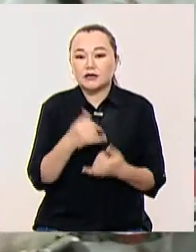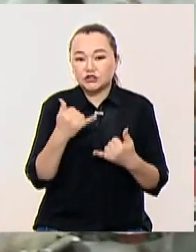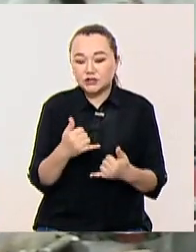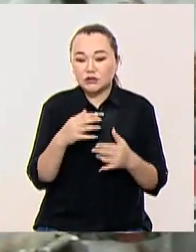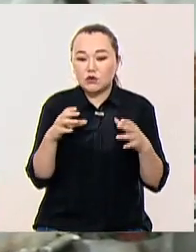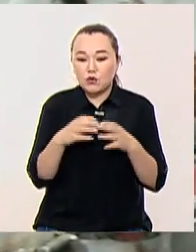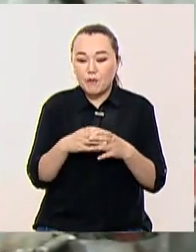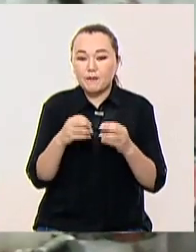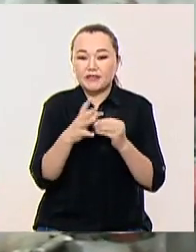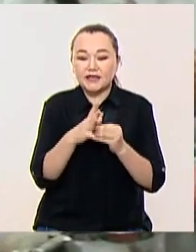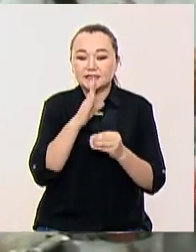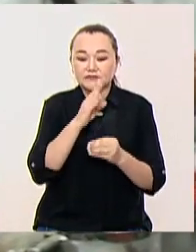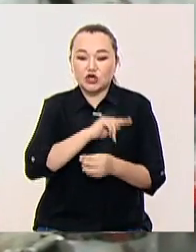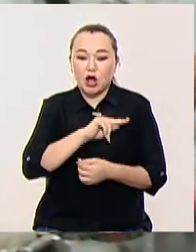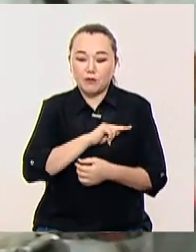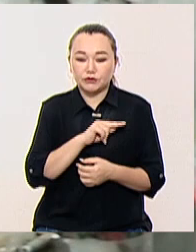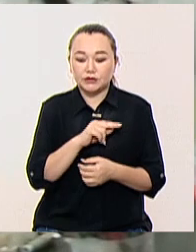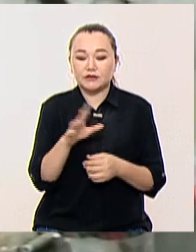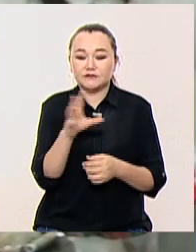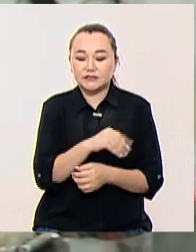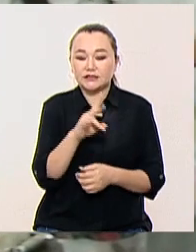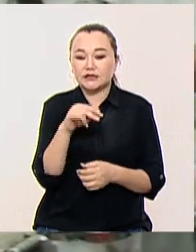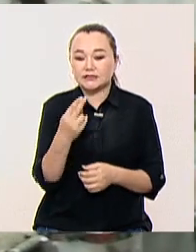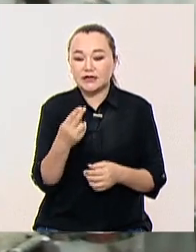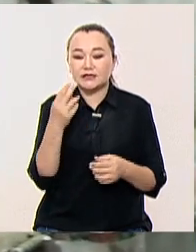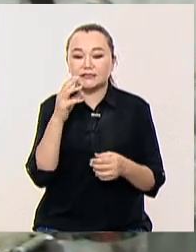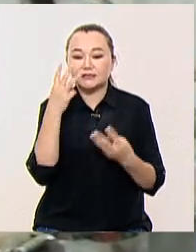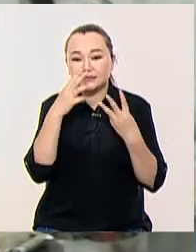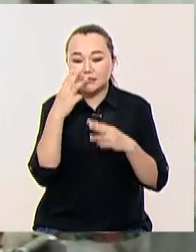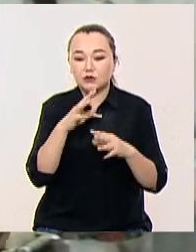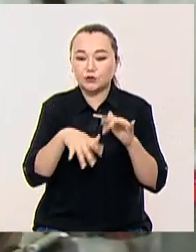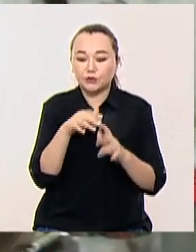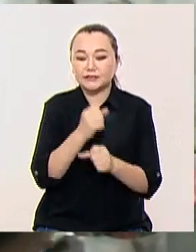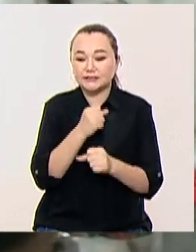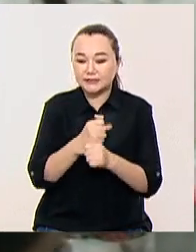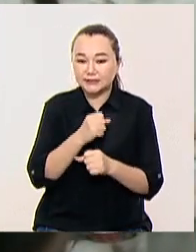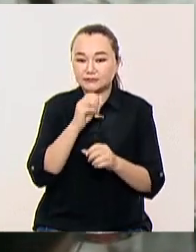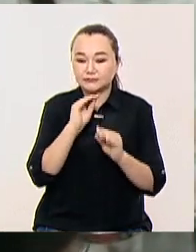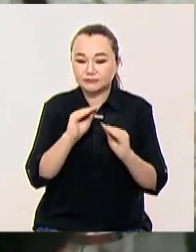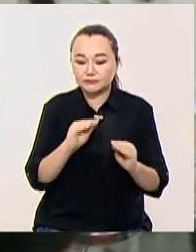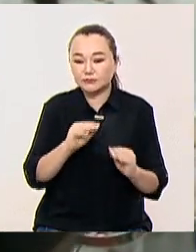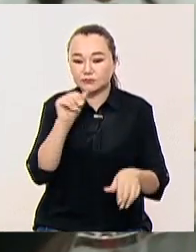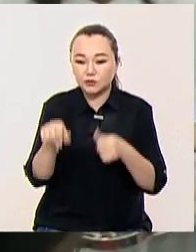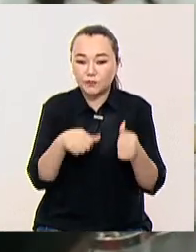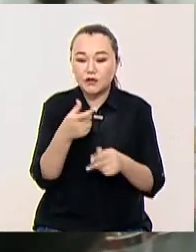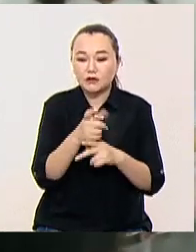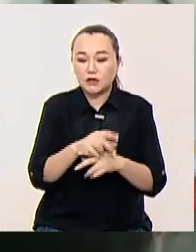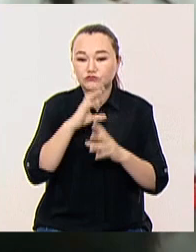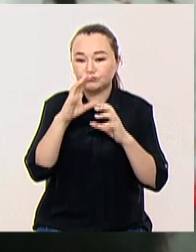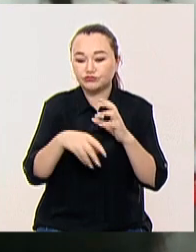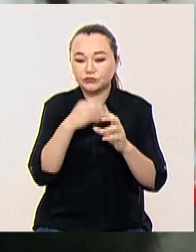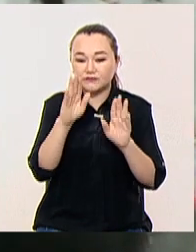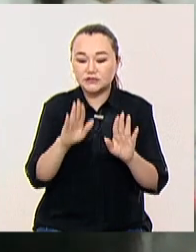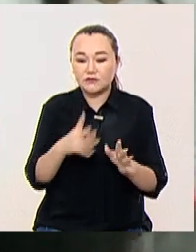Қазір жұмыста 15 қыз жұмыс істейді. Олар ұлттық стильдегі қолөнер бұйымдарын жасайды. Біз брендімізді дүниежүзілік